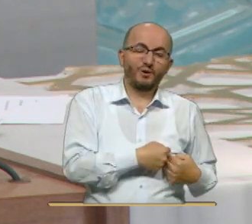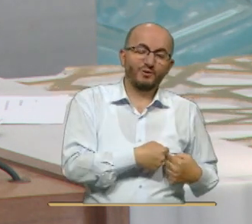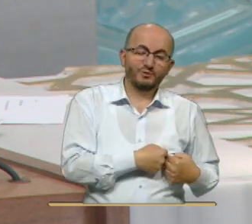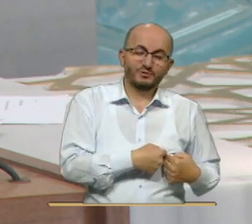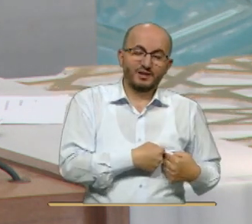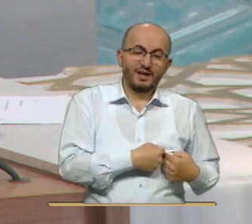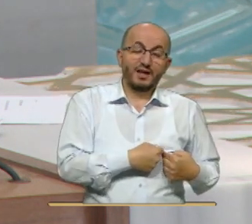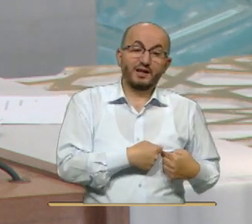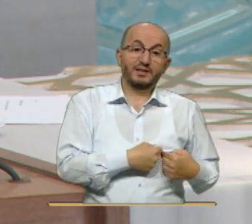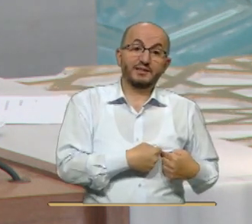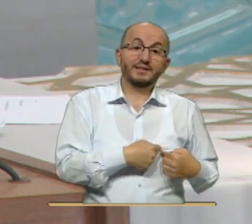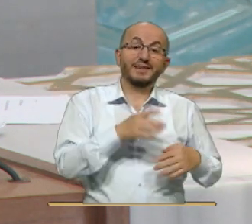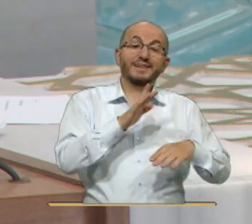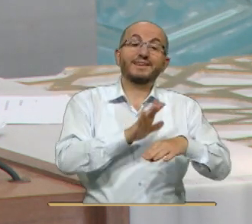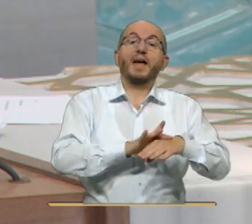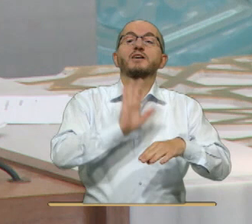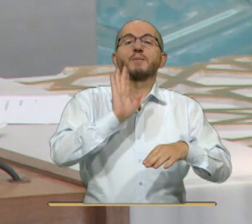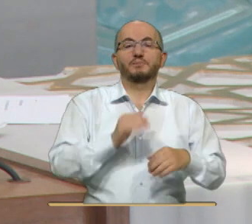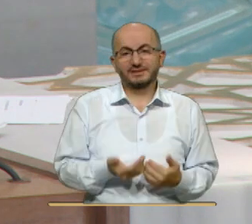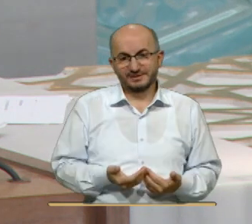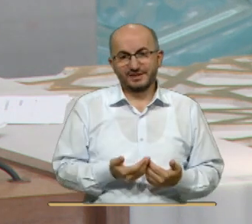kalbine yansımamışsa.